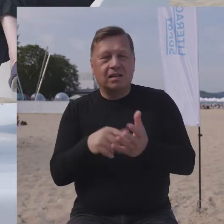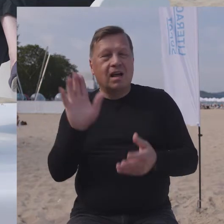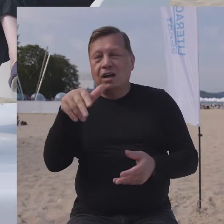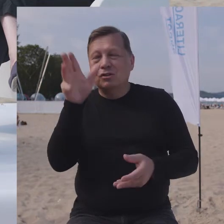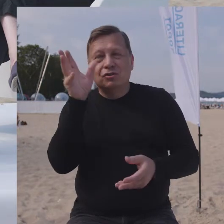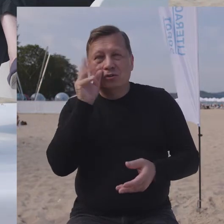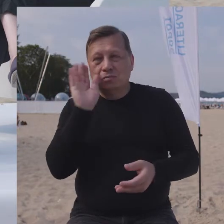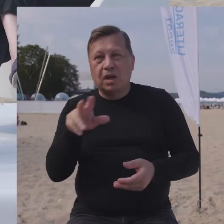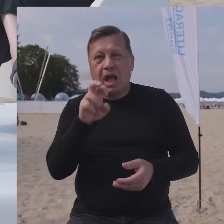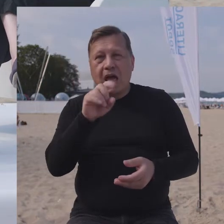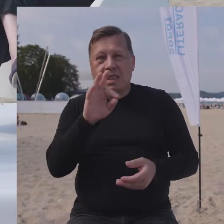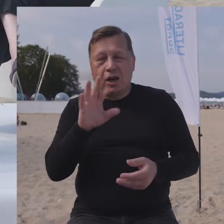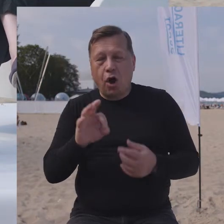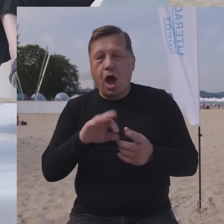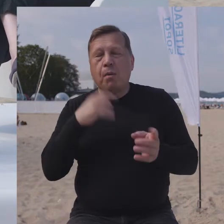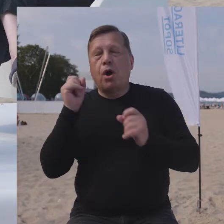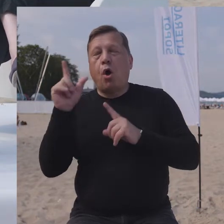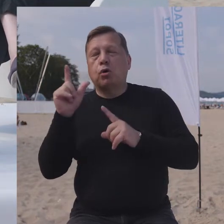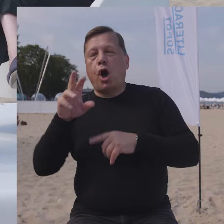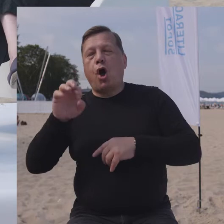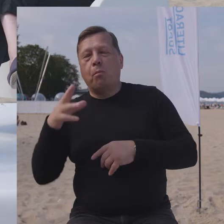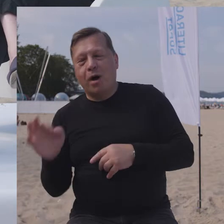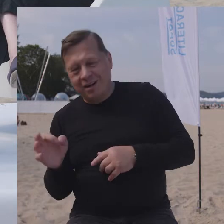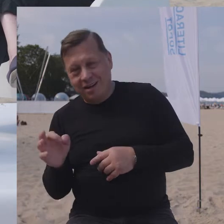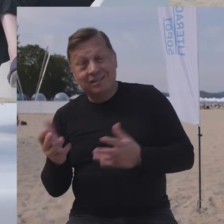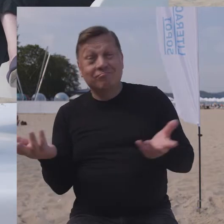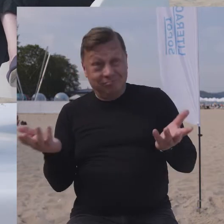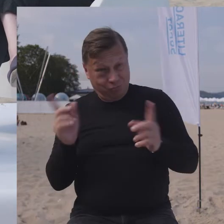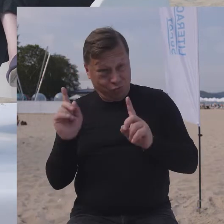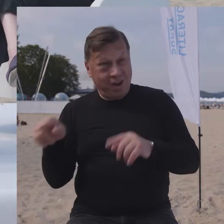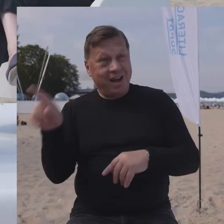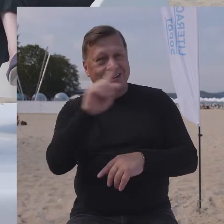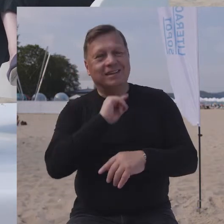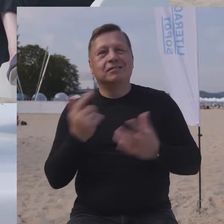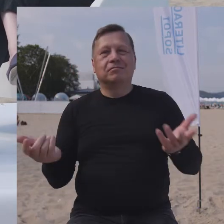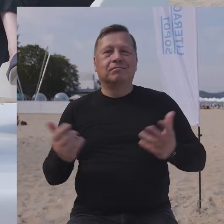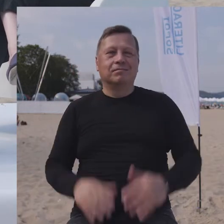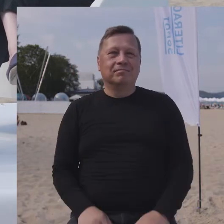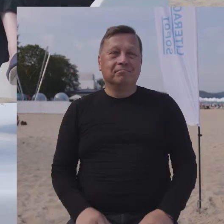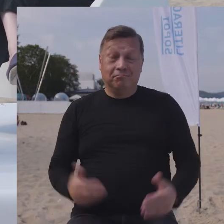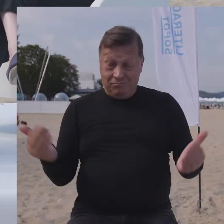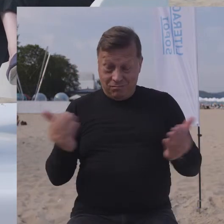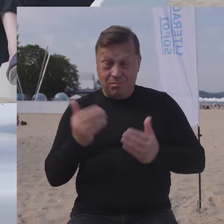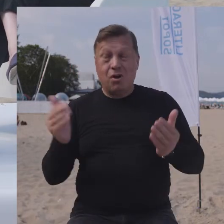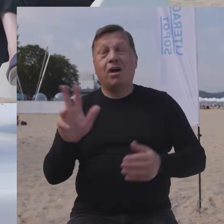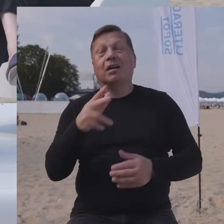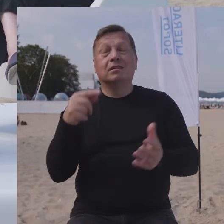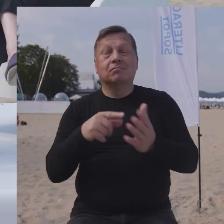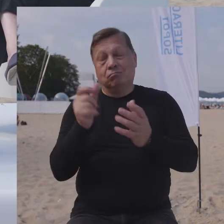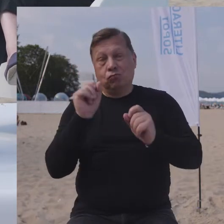spać hetero, budzi się homo, więc proszę uważać, bo to po prostu może zdarzyć się każdej